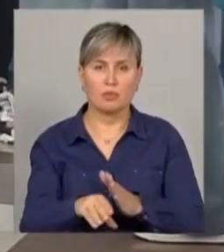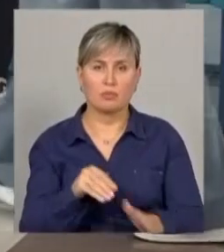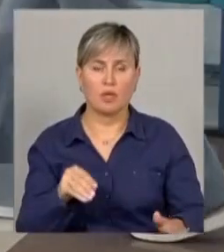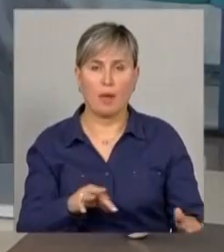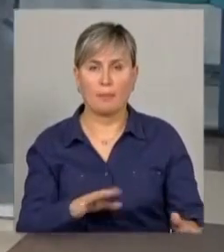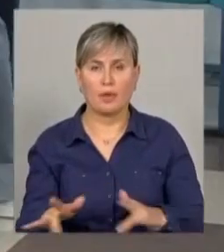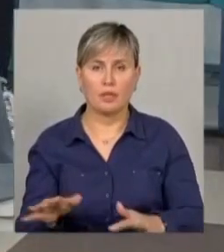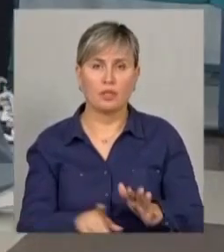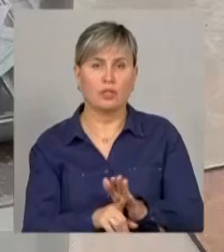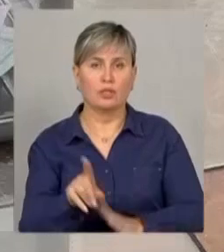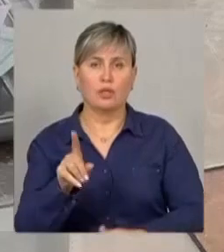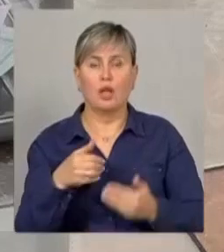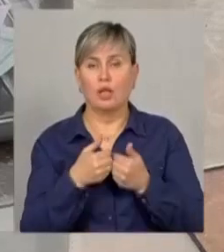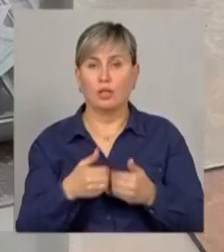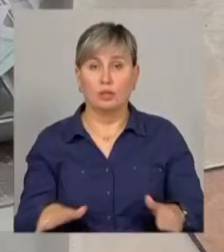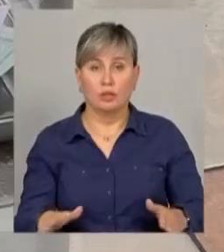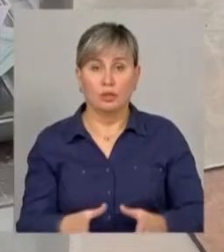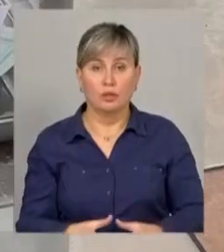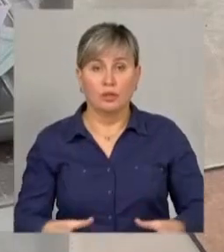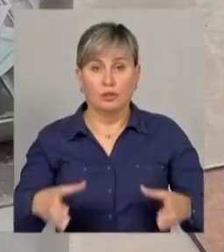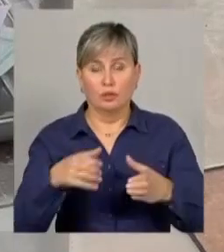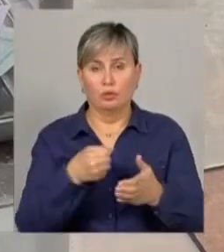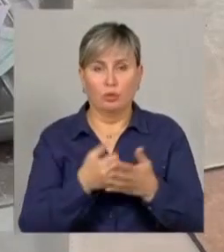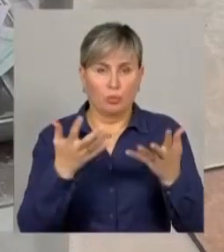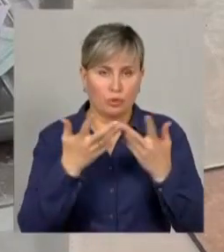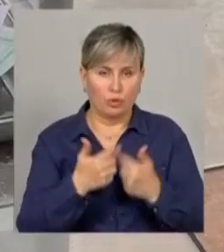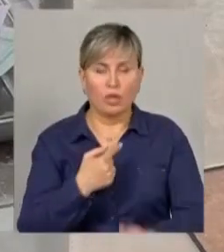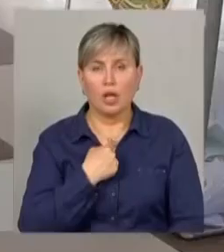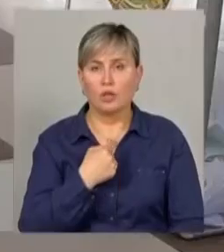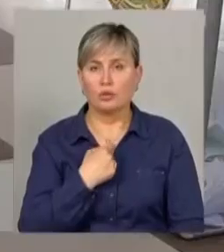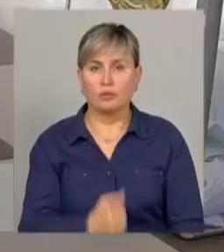процесса начиная от открытия урн Да подсчёта голосов